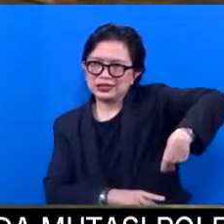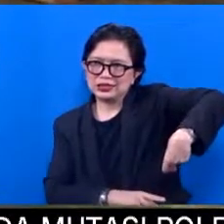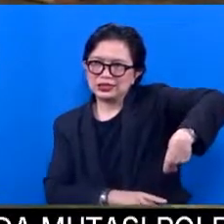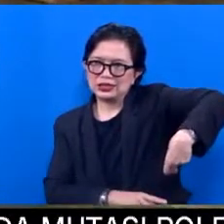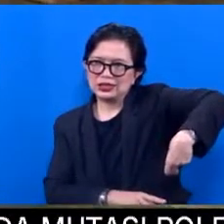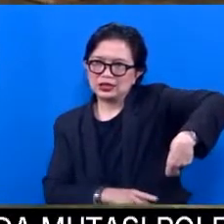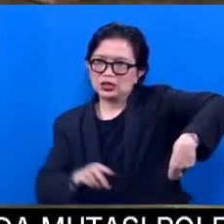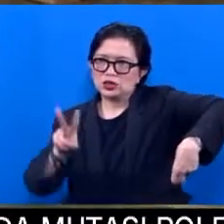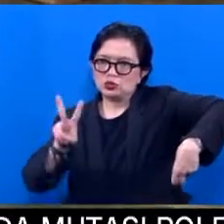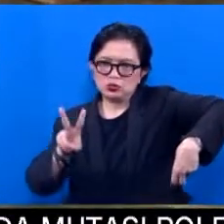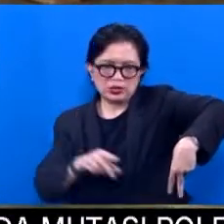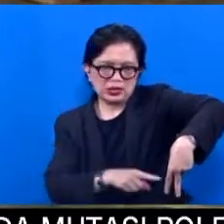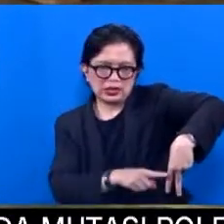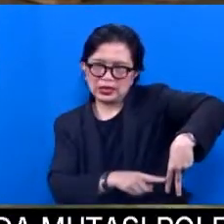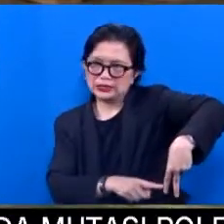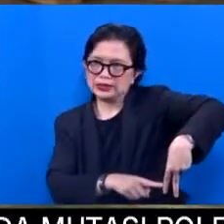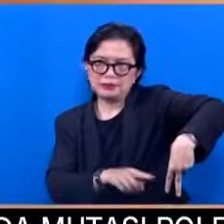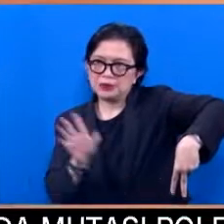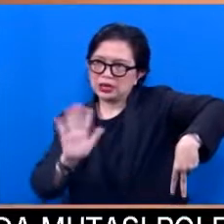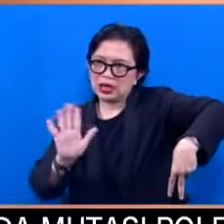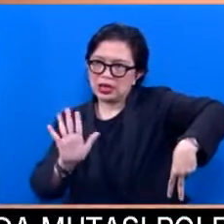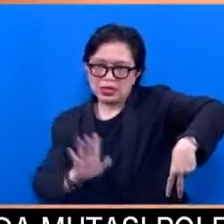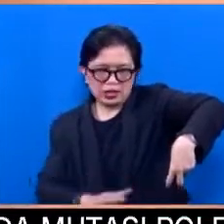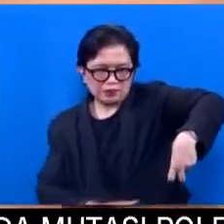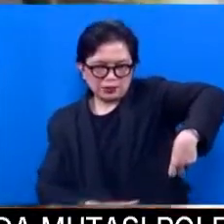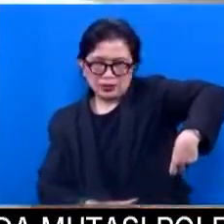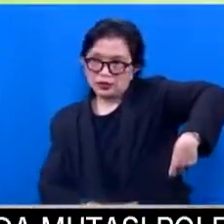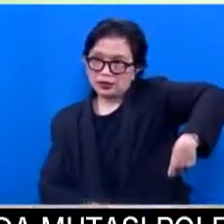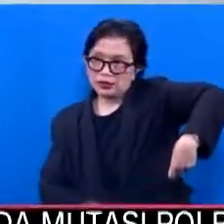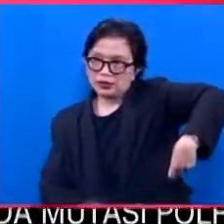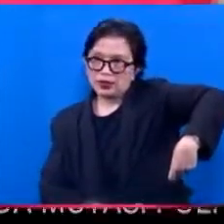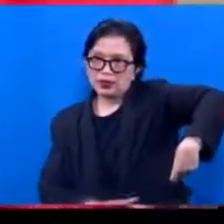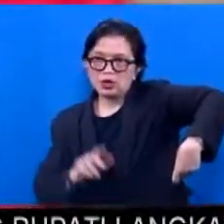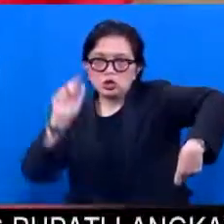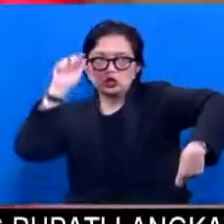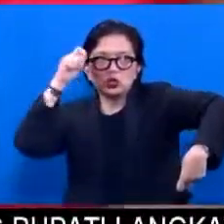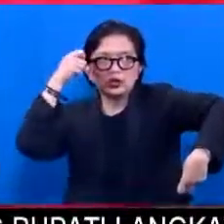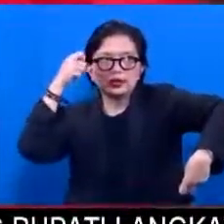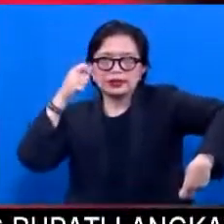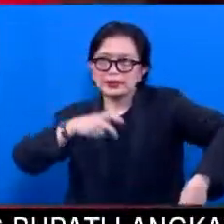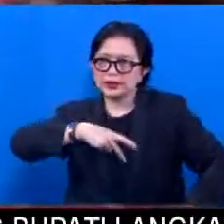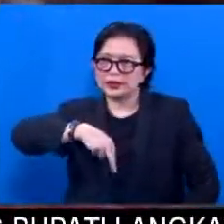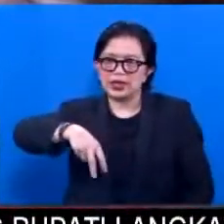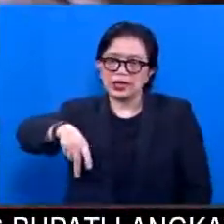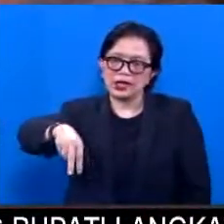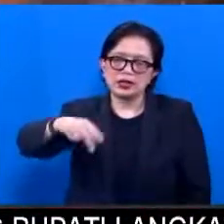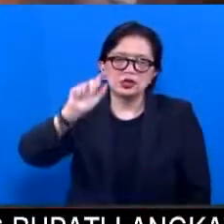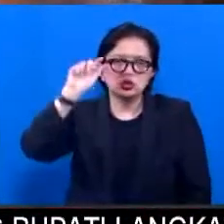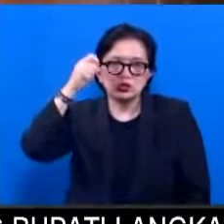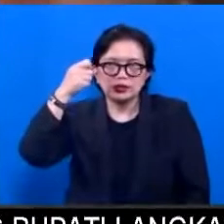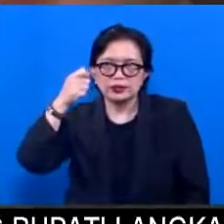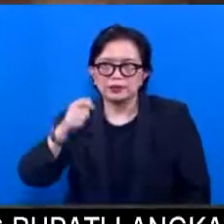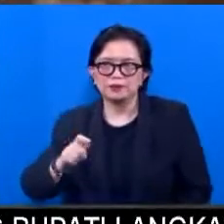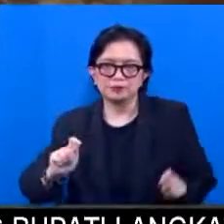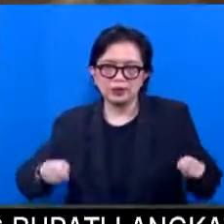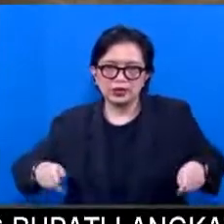Dua kakinya tumbuh tidak sempurna. Akibatnya, Warsono kesulitan untuk berjalan. Saat